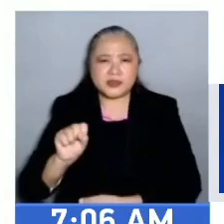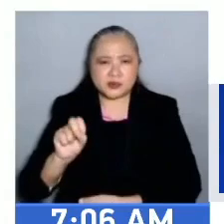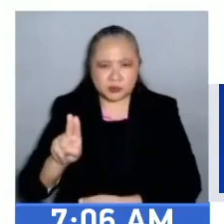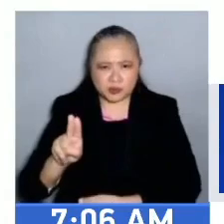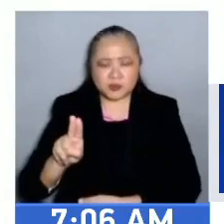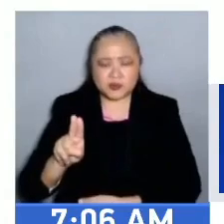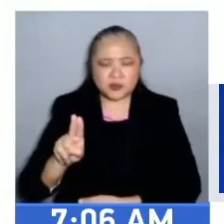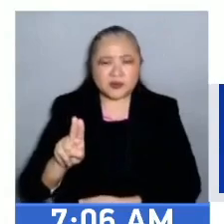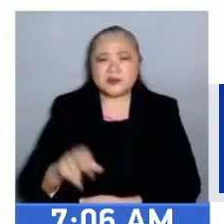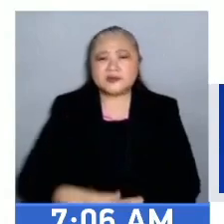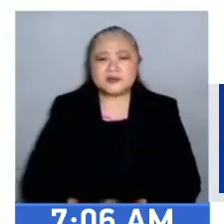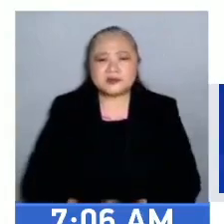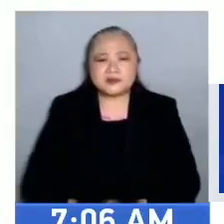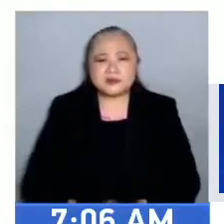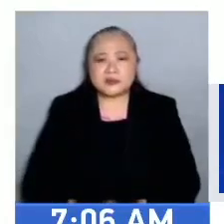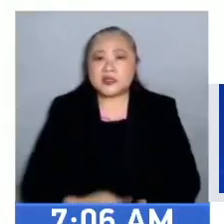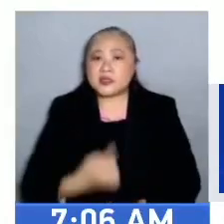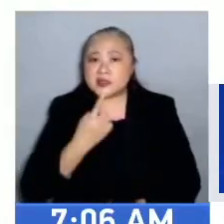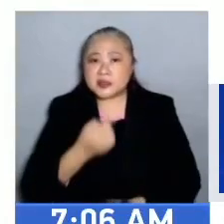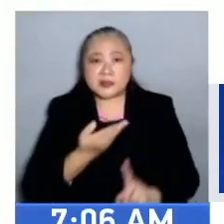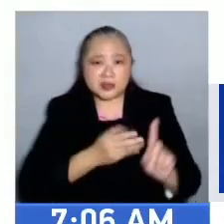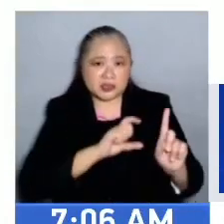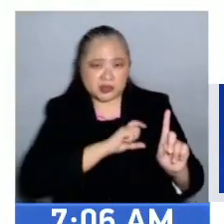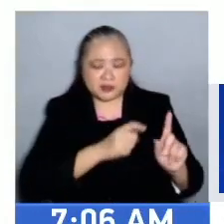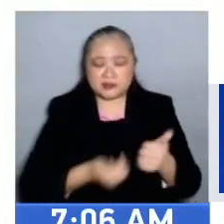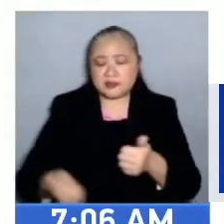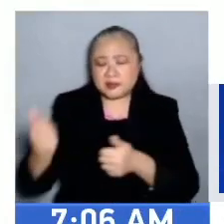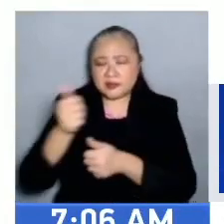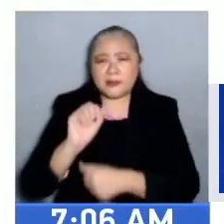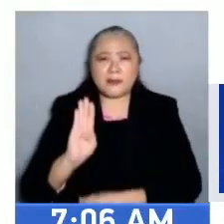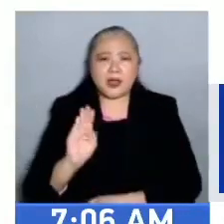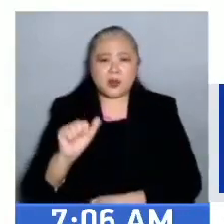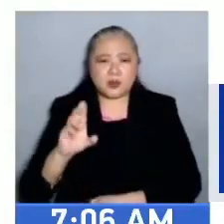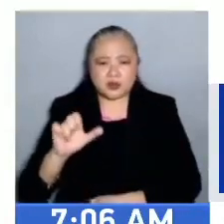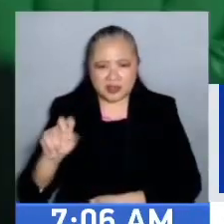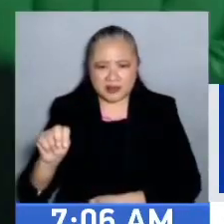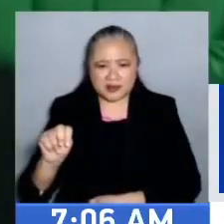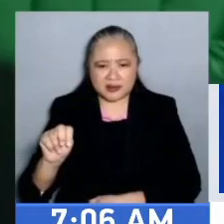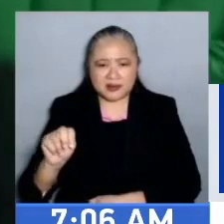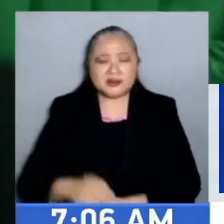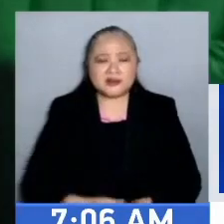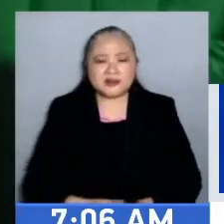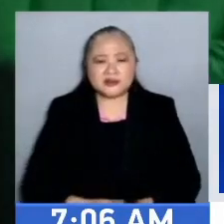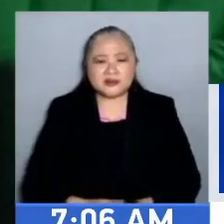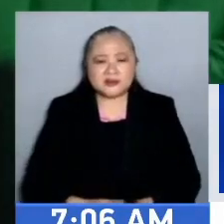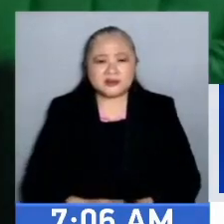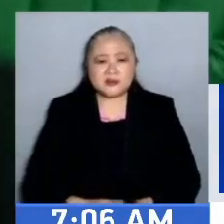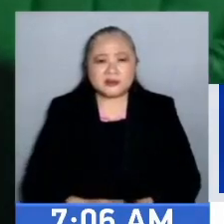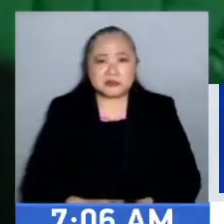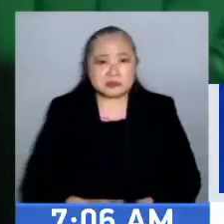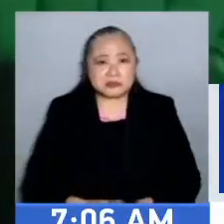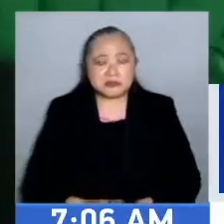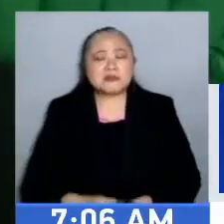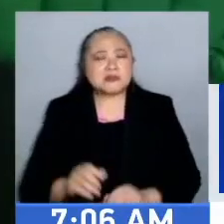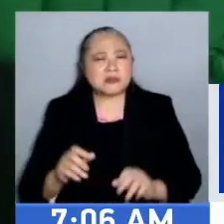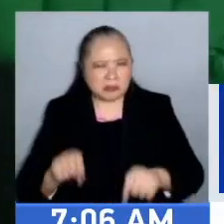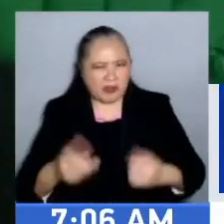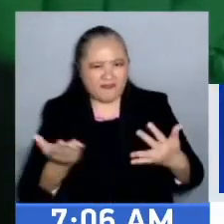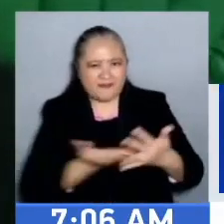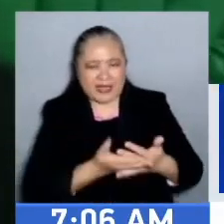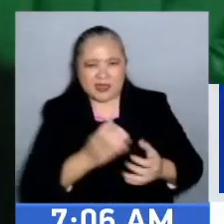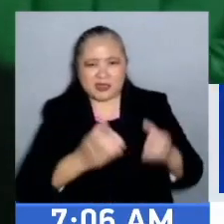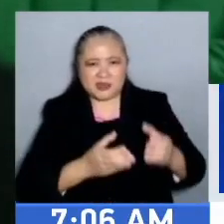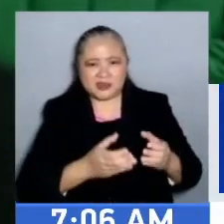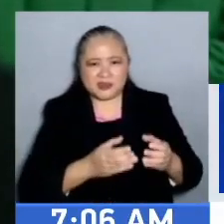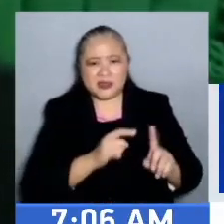Colonel Robert Takulan, ang Provincial Director ng Lanao del Sur Police Provincial Office, posibleng kasuhan ng harboring at